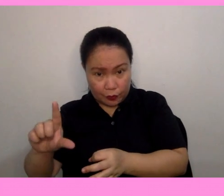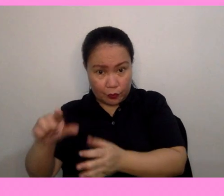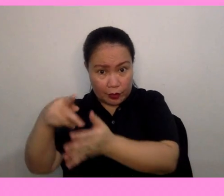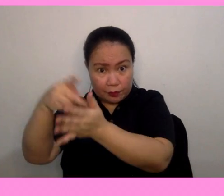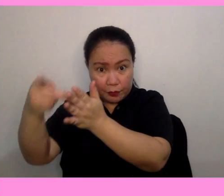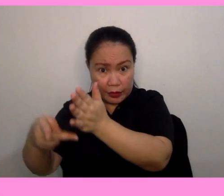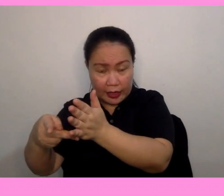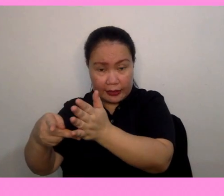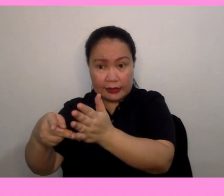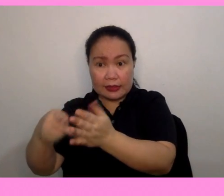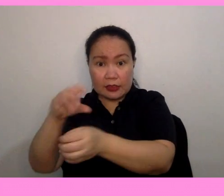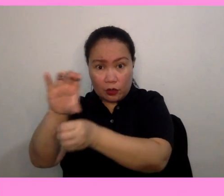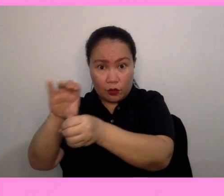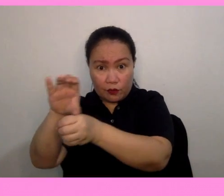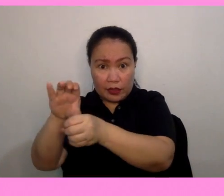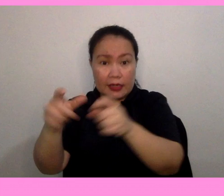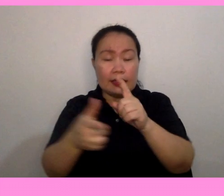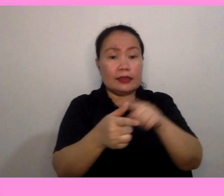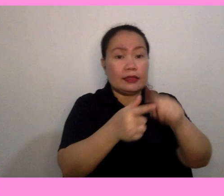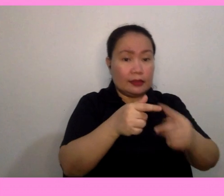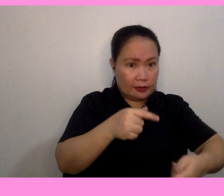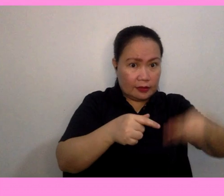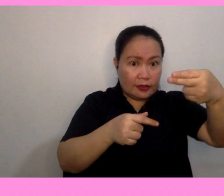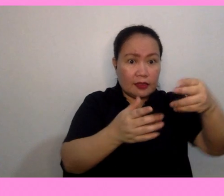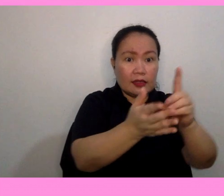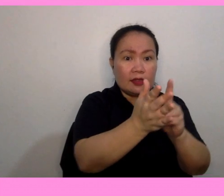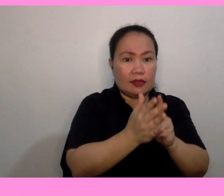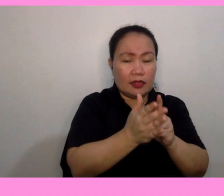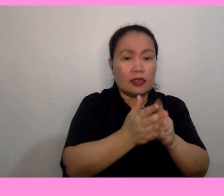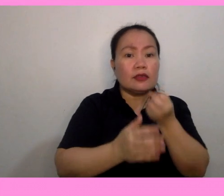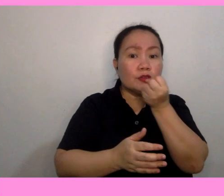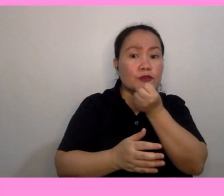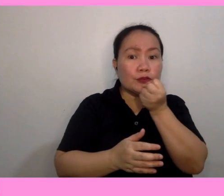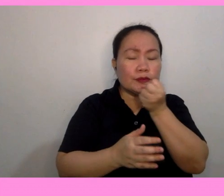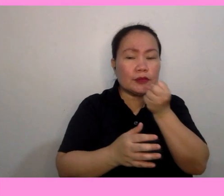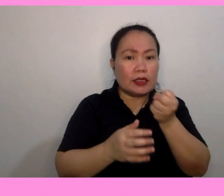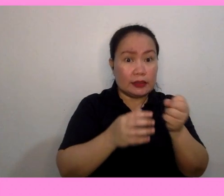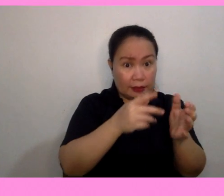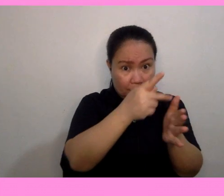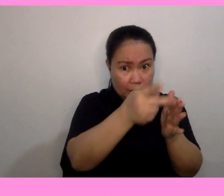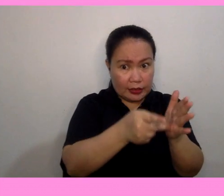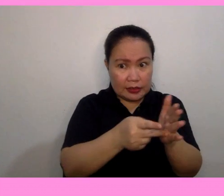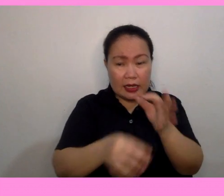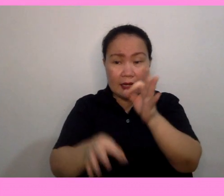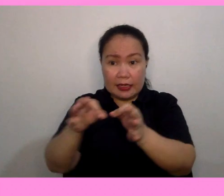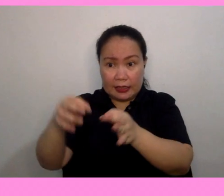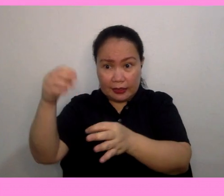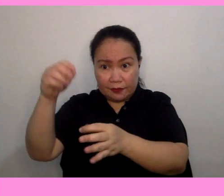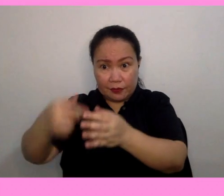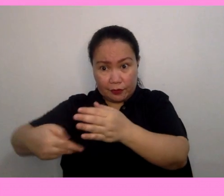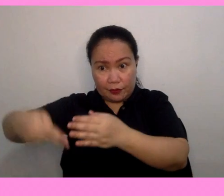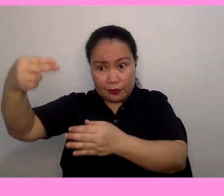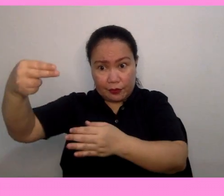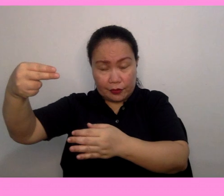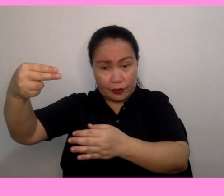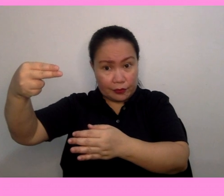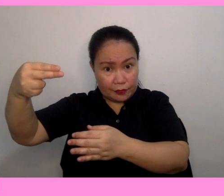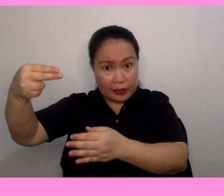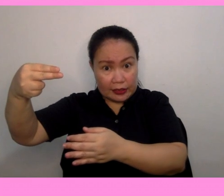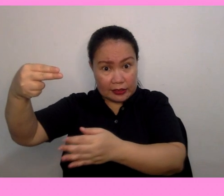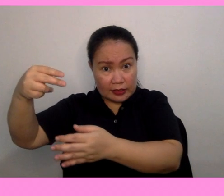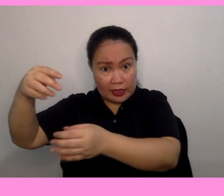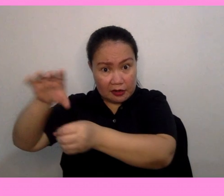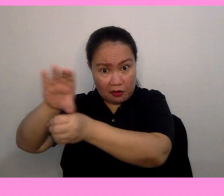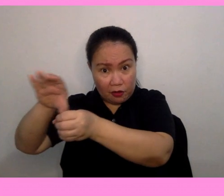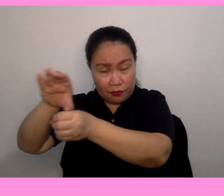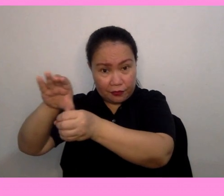kape, ay tataas ang demand sa asukal. Kung tumaas naman ang presyo ng kape, ay bababa ang demand sa